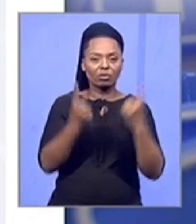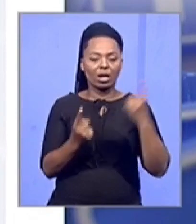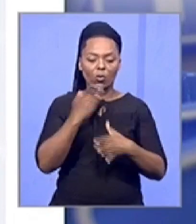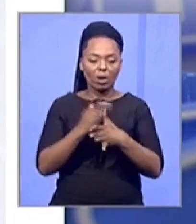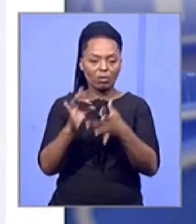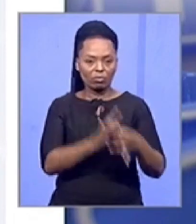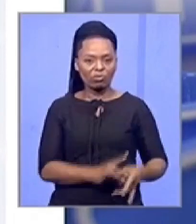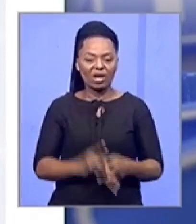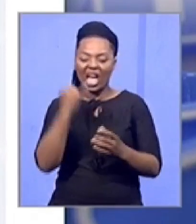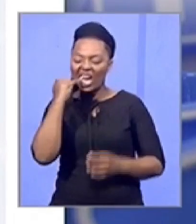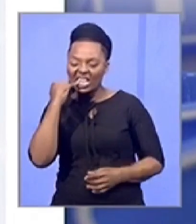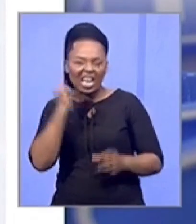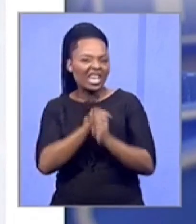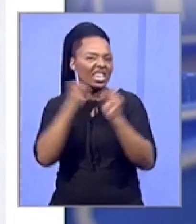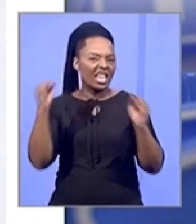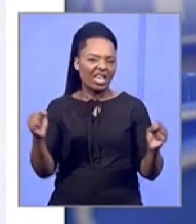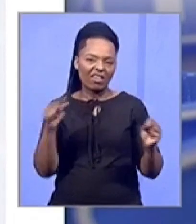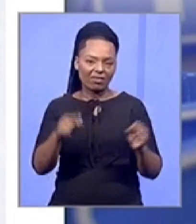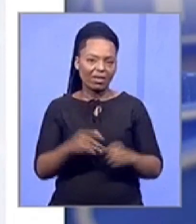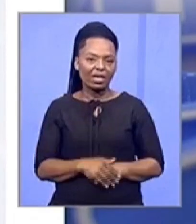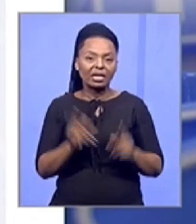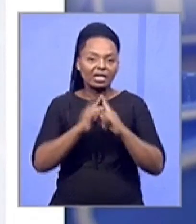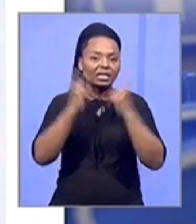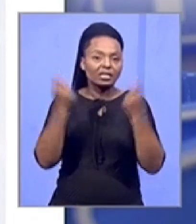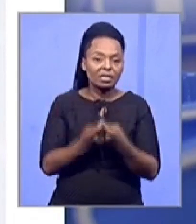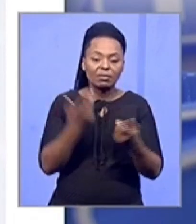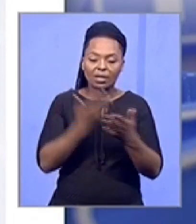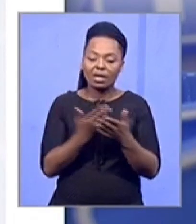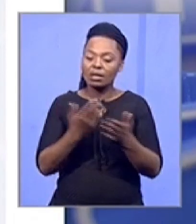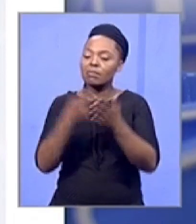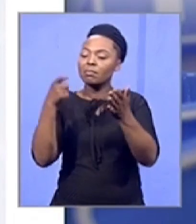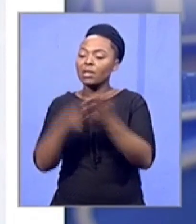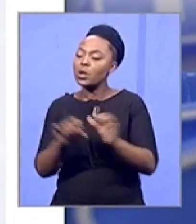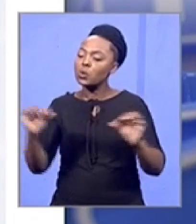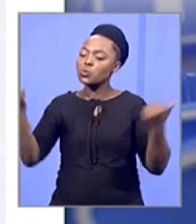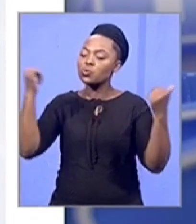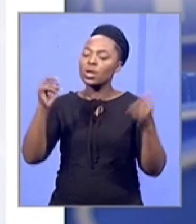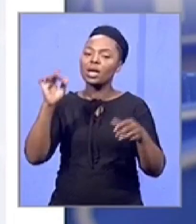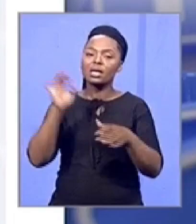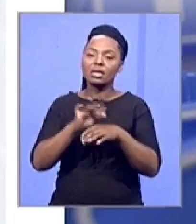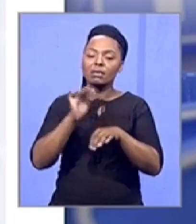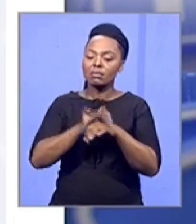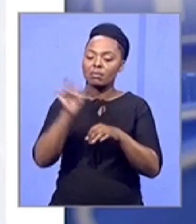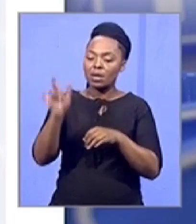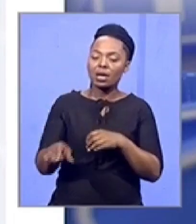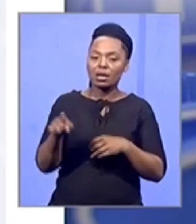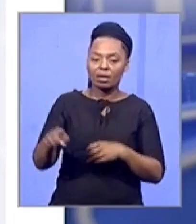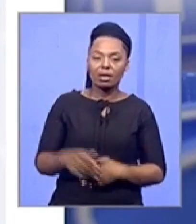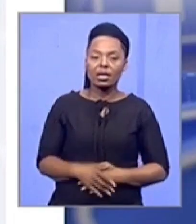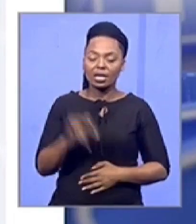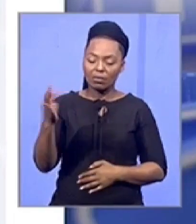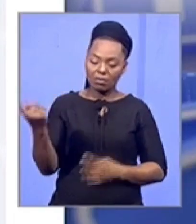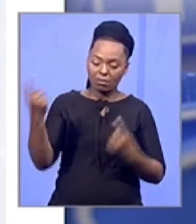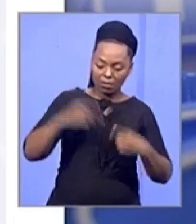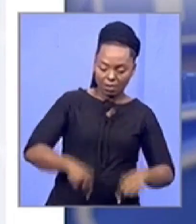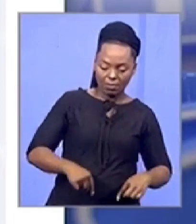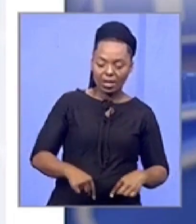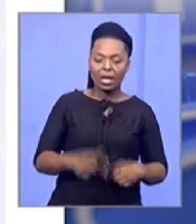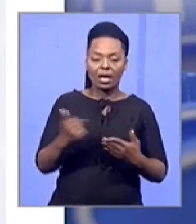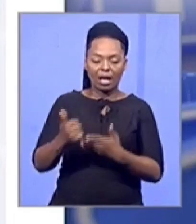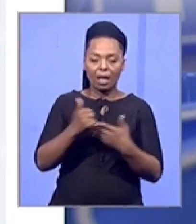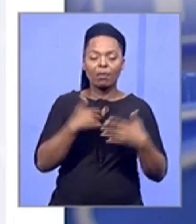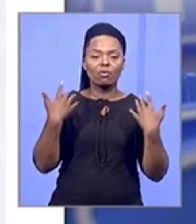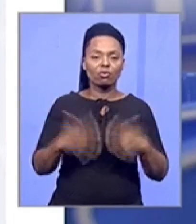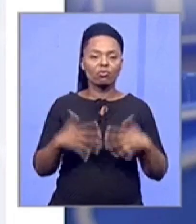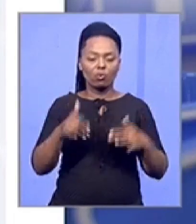ha ba jellane mona ebile sehlopha ha se tswafe ho reka dibapadi tse hlwahlwa tjhelete e ba bapala karolo ya bohlokwa ho thekong ya sehlopha le hore